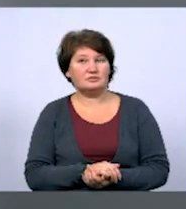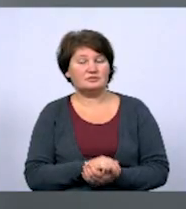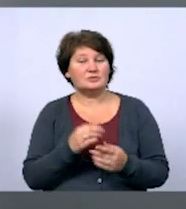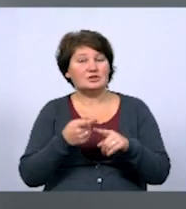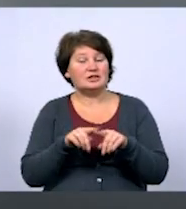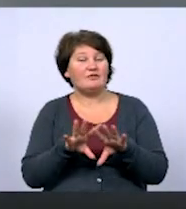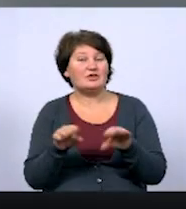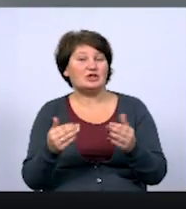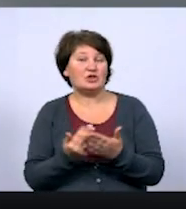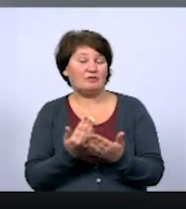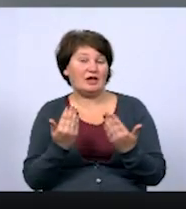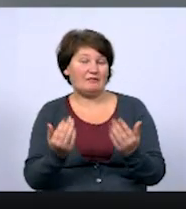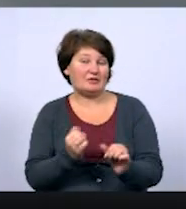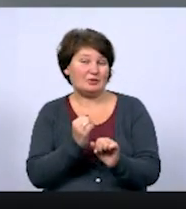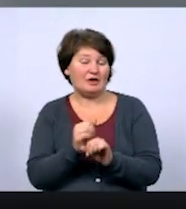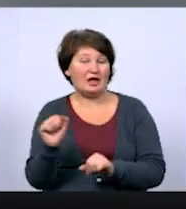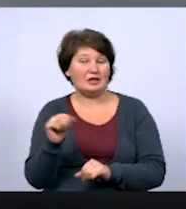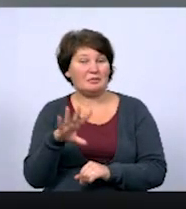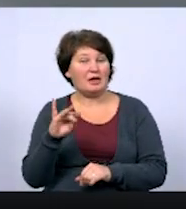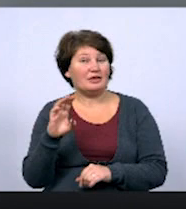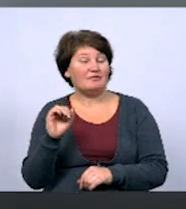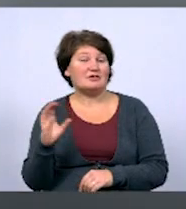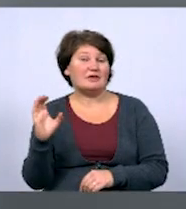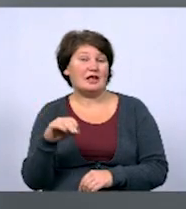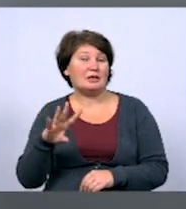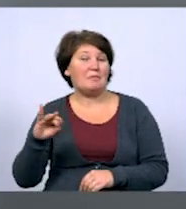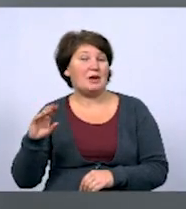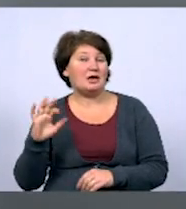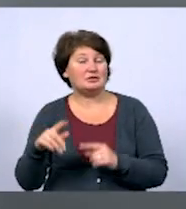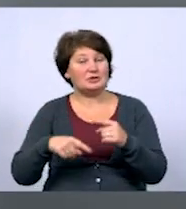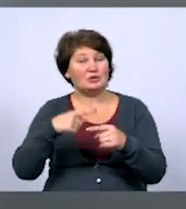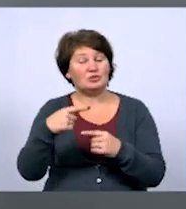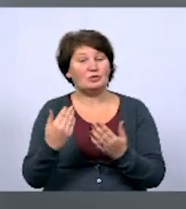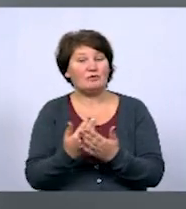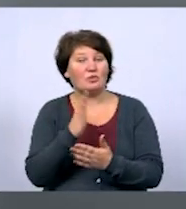Наразі це всі новини для вас. Працювали Андрій Паньків та Світлана Магас. Наступний